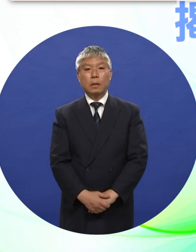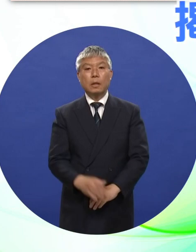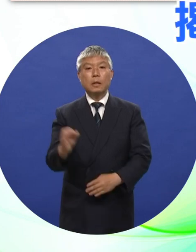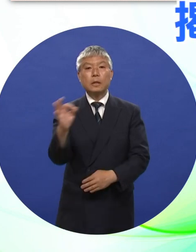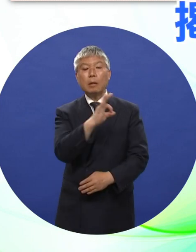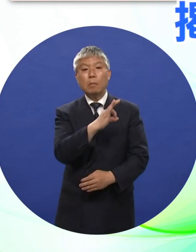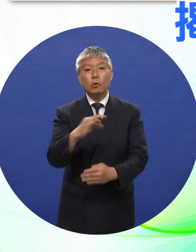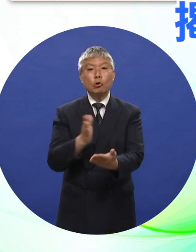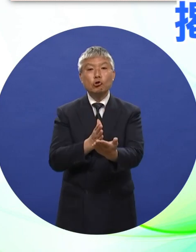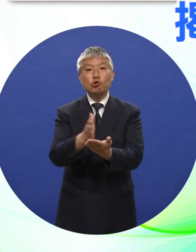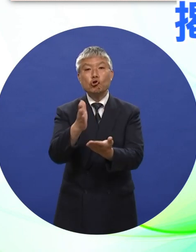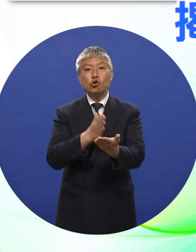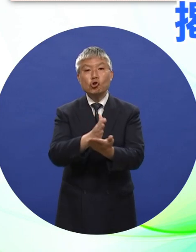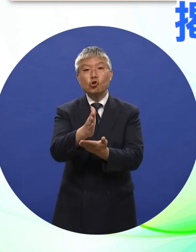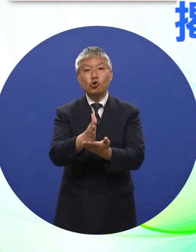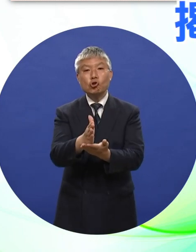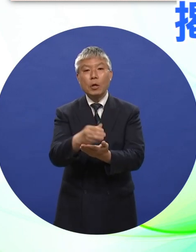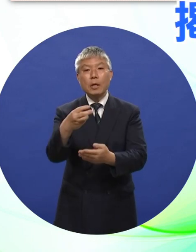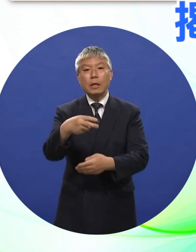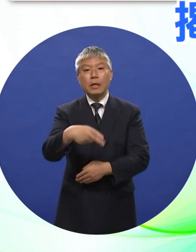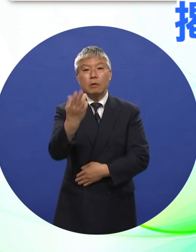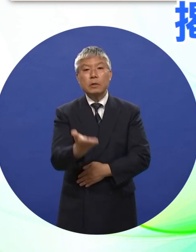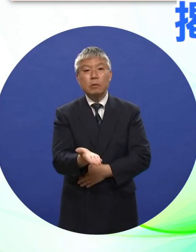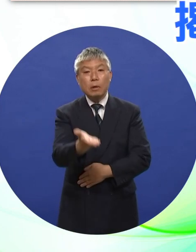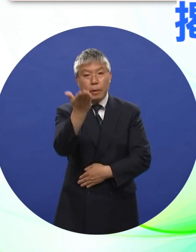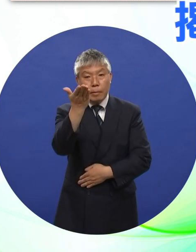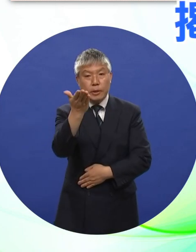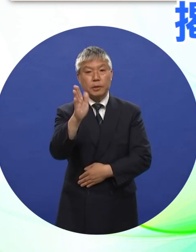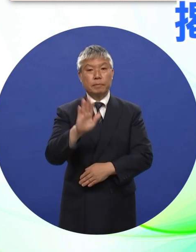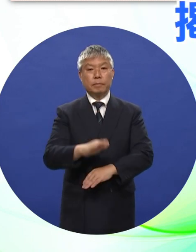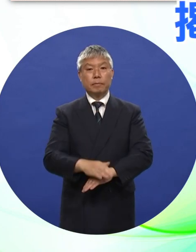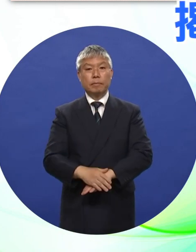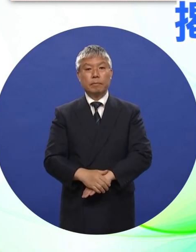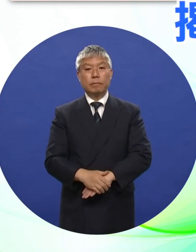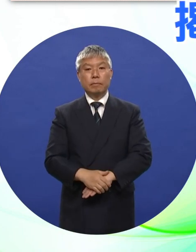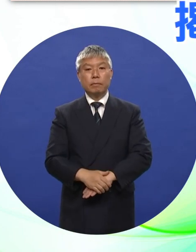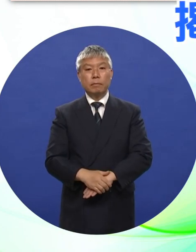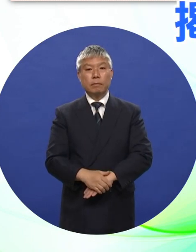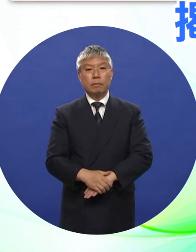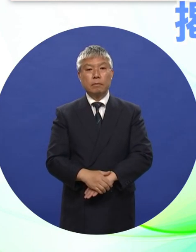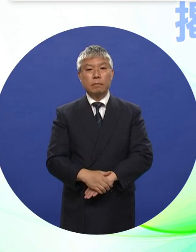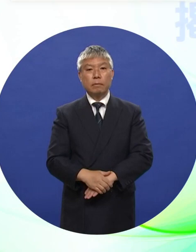掲載されている防災用品は200種類以上。